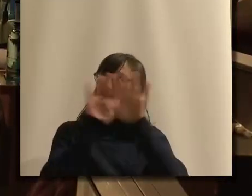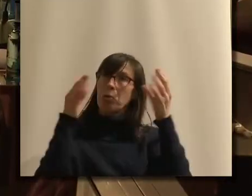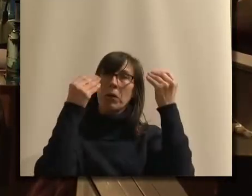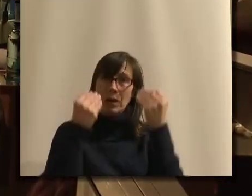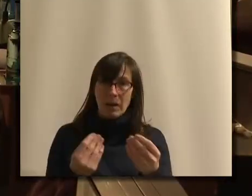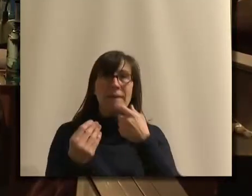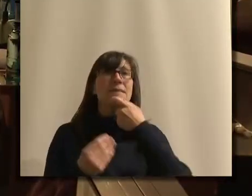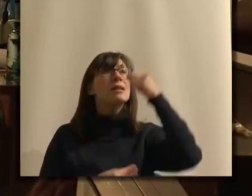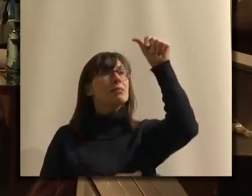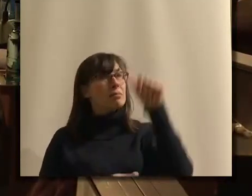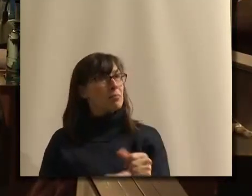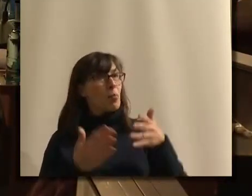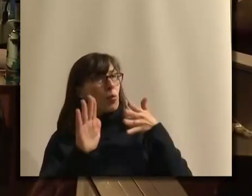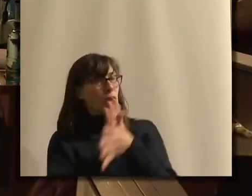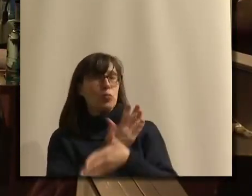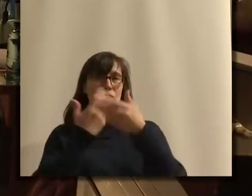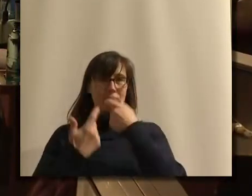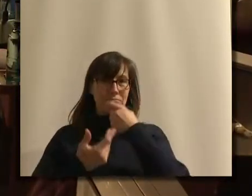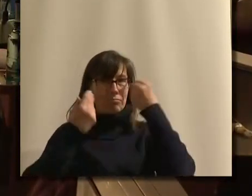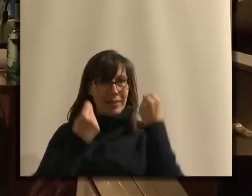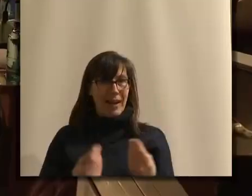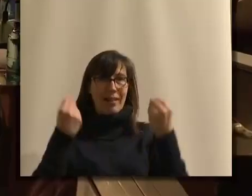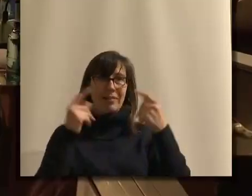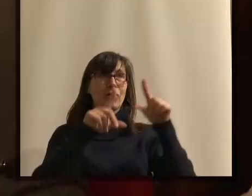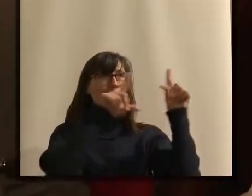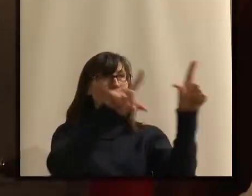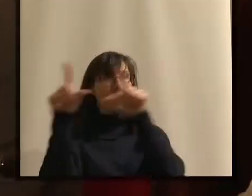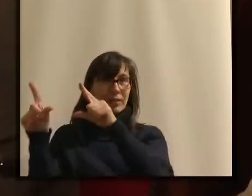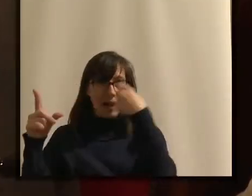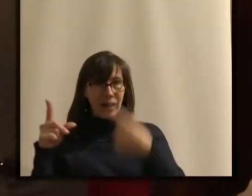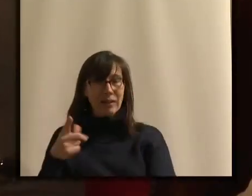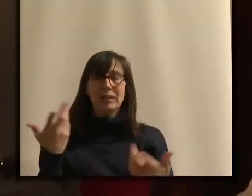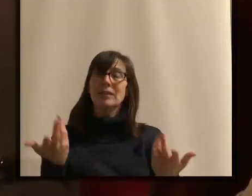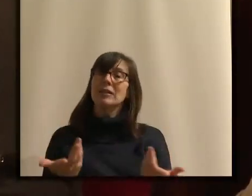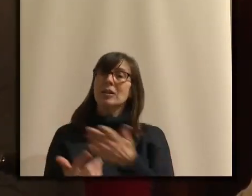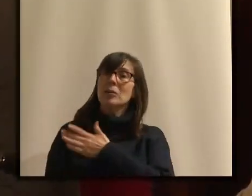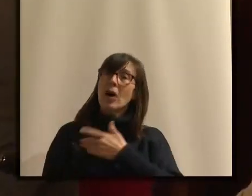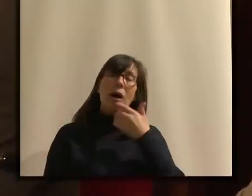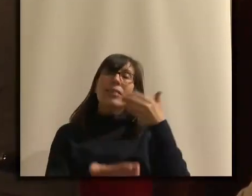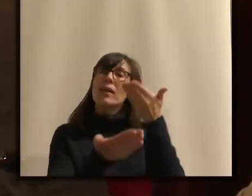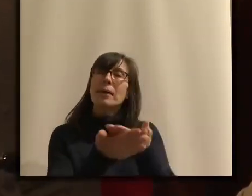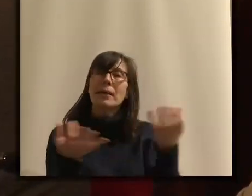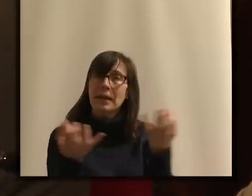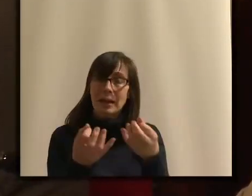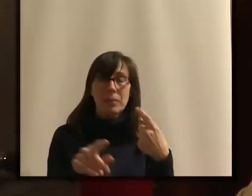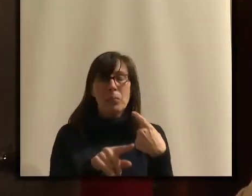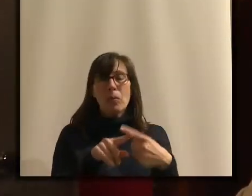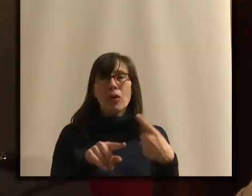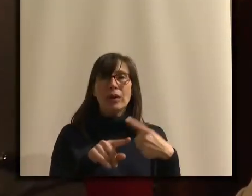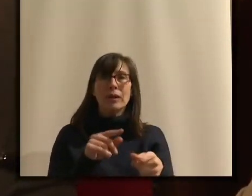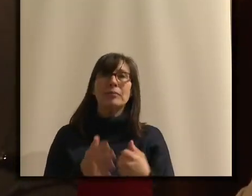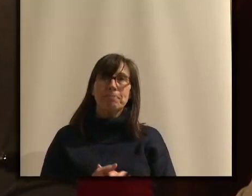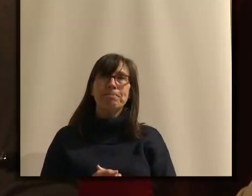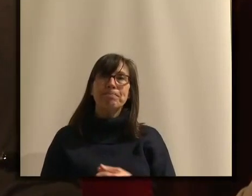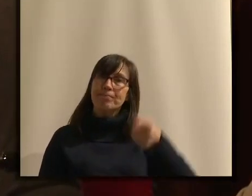agrada que ens hagi explicat el motiu pel qual aquests rètols han estat col·locats. El sentit del nostre prec anava més en la línia de que,